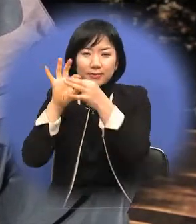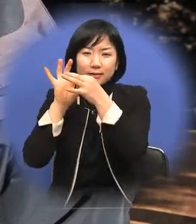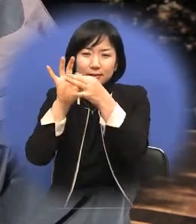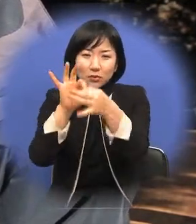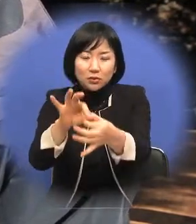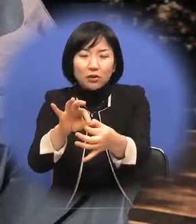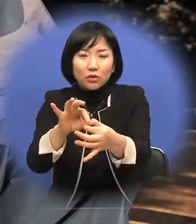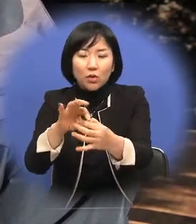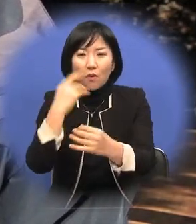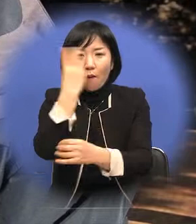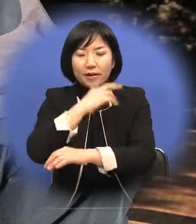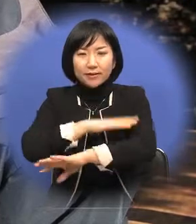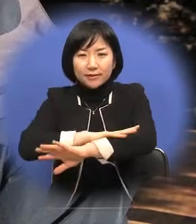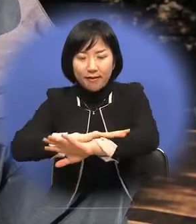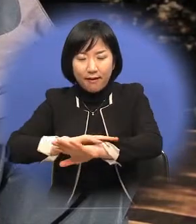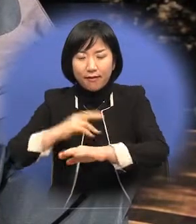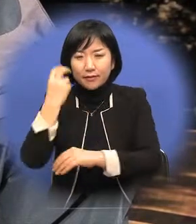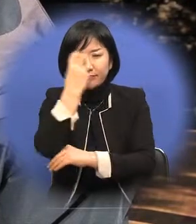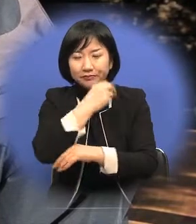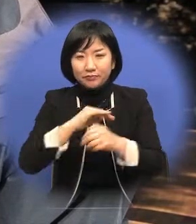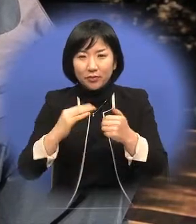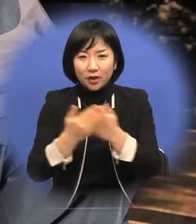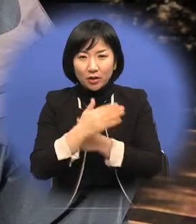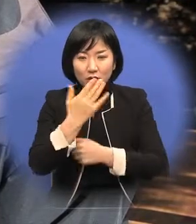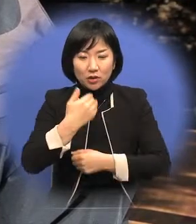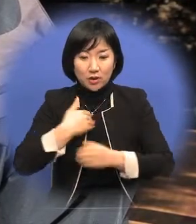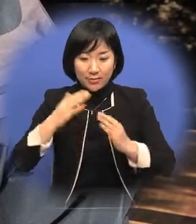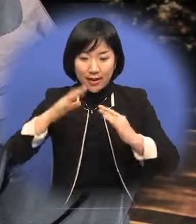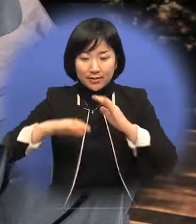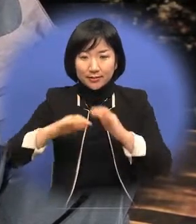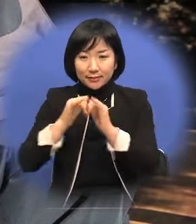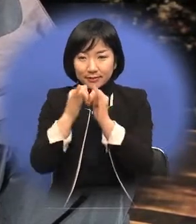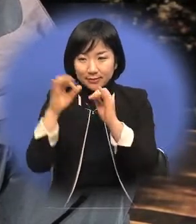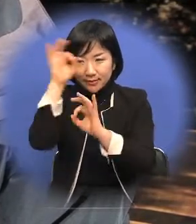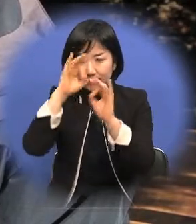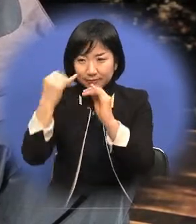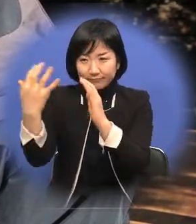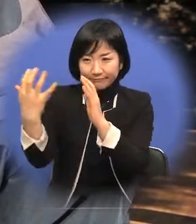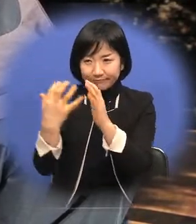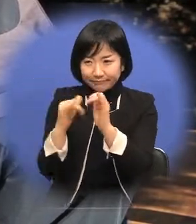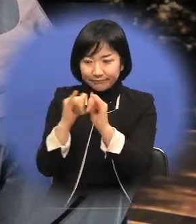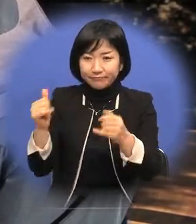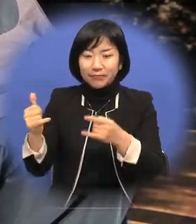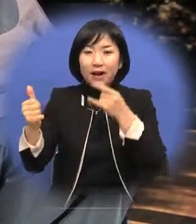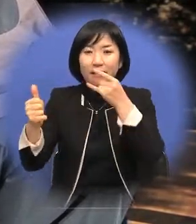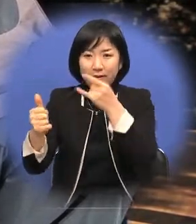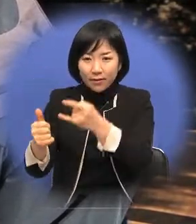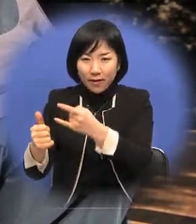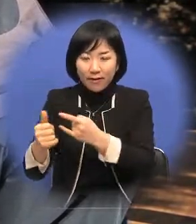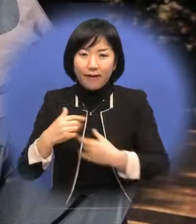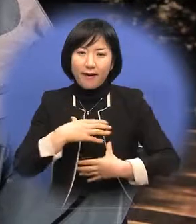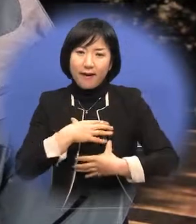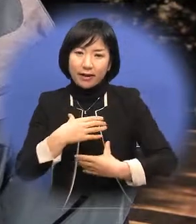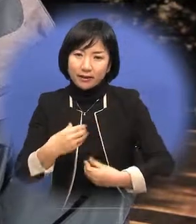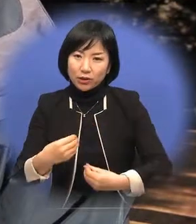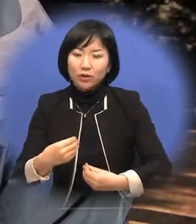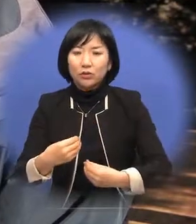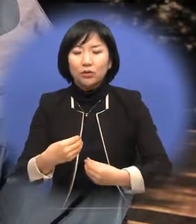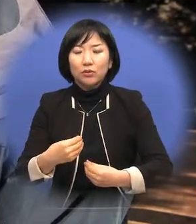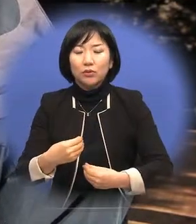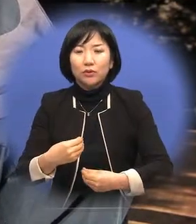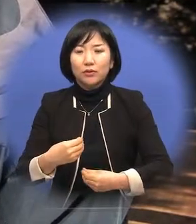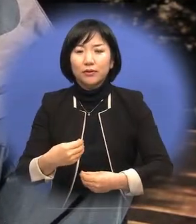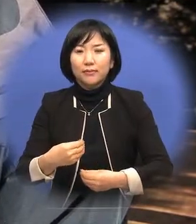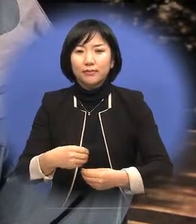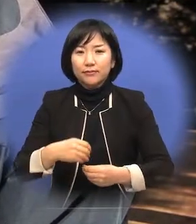지속적으로 관리가 잘 돼서 저희 마을을 찾는 모든 분들에게 안정적으로